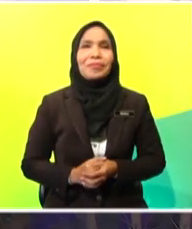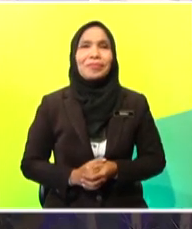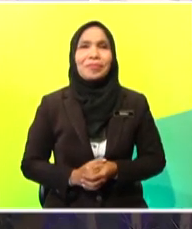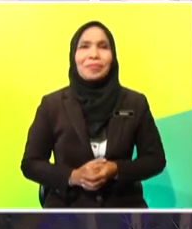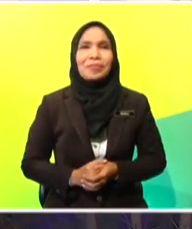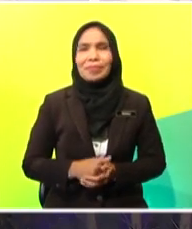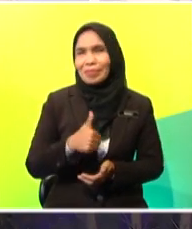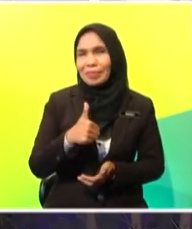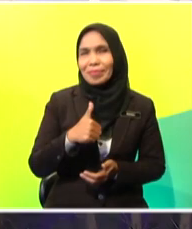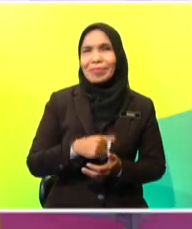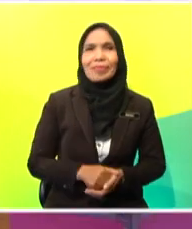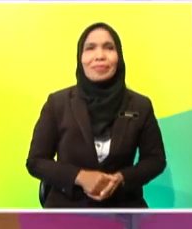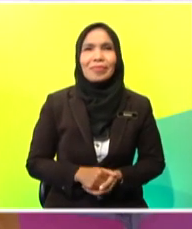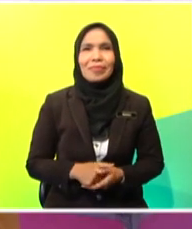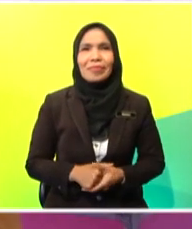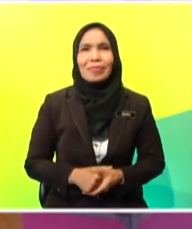Oke